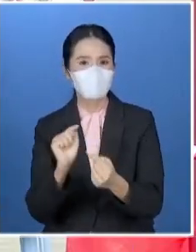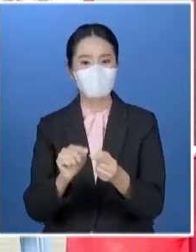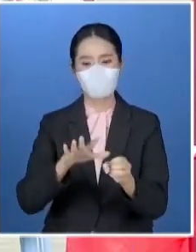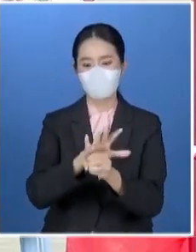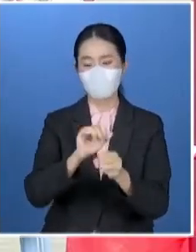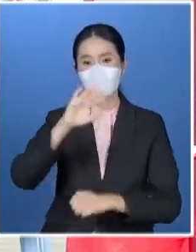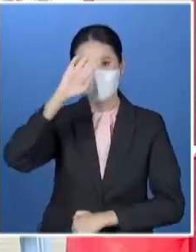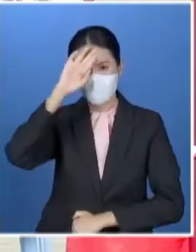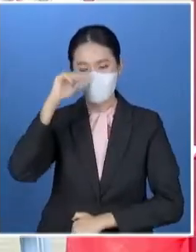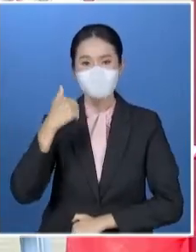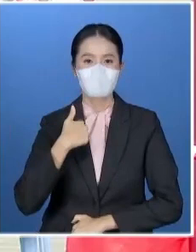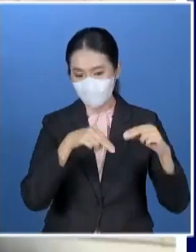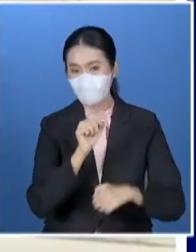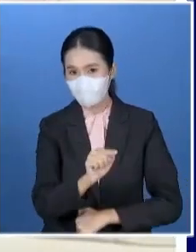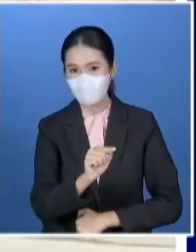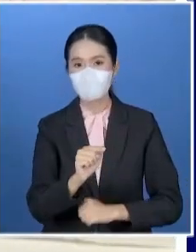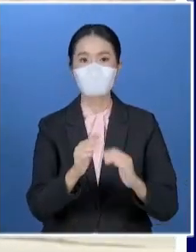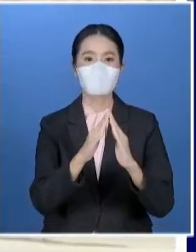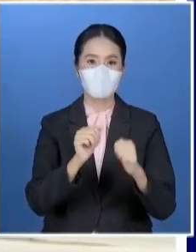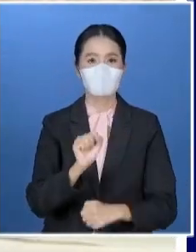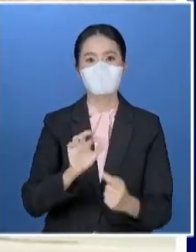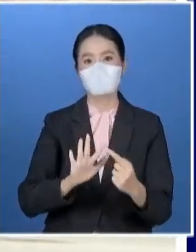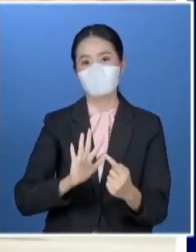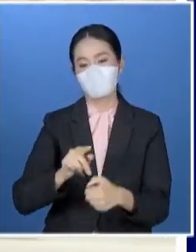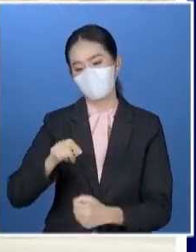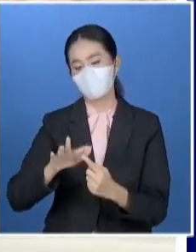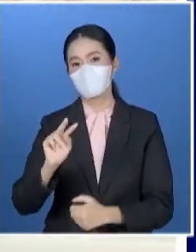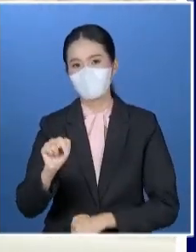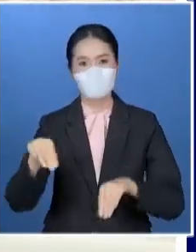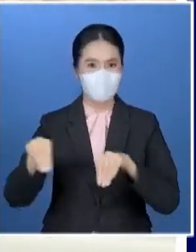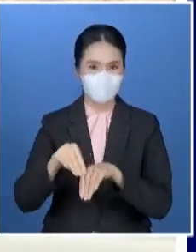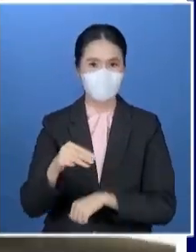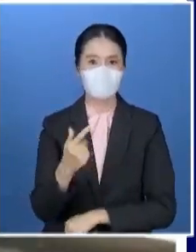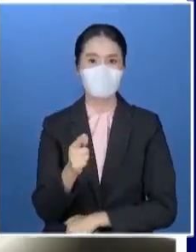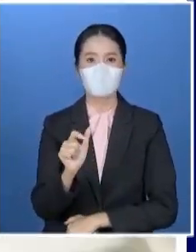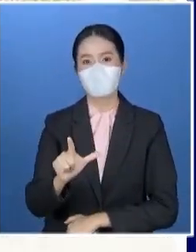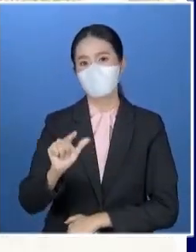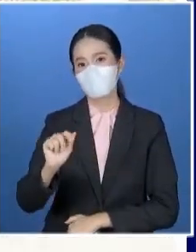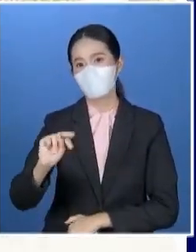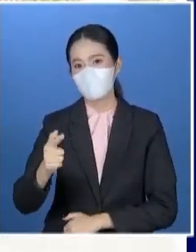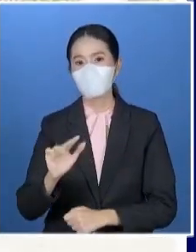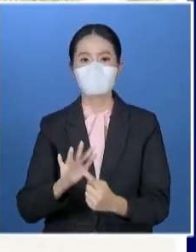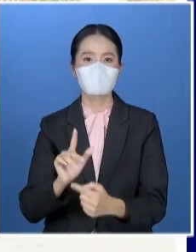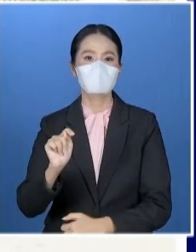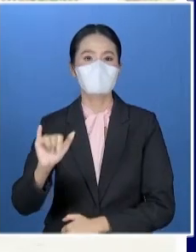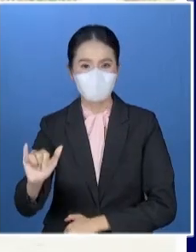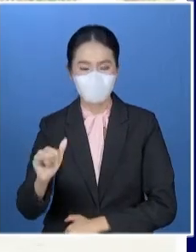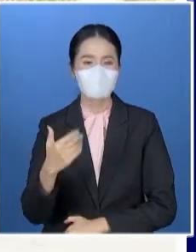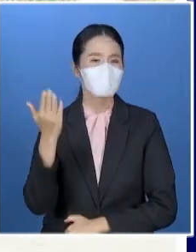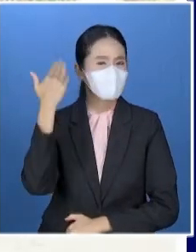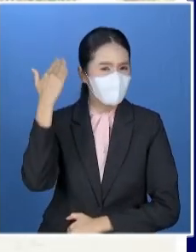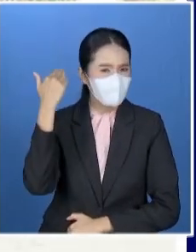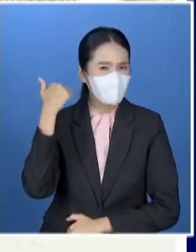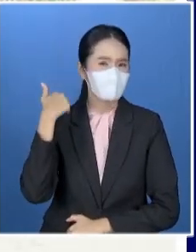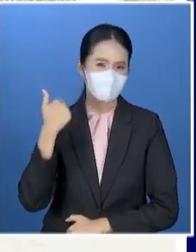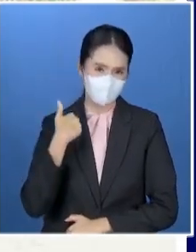ควิดนะฮะเรามาวัดอีกแล้ววัดสะพานติดกับชุมชนคลองเตยครับ ใช่ค่ะซึ่งที่นี่จริงๆแล้วก็เป็นสถานที่รองรับมาตั้งแต่ช่ว